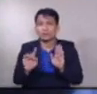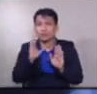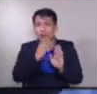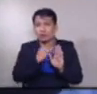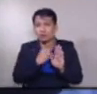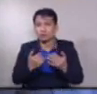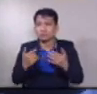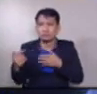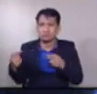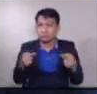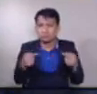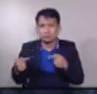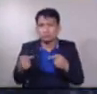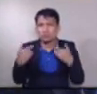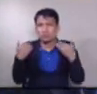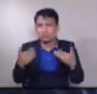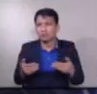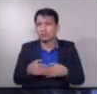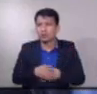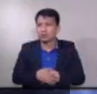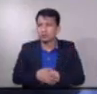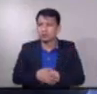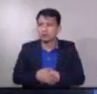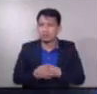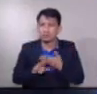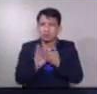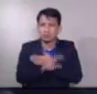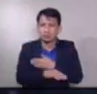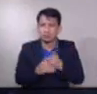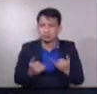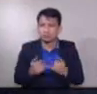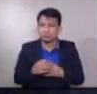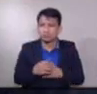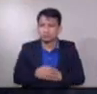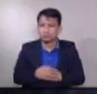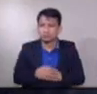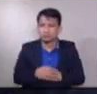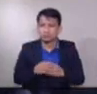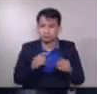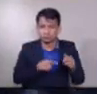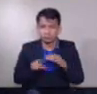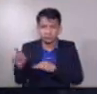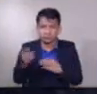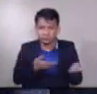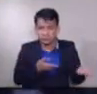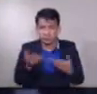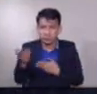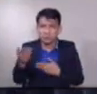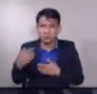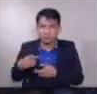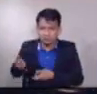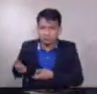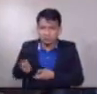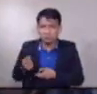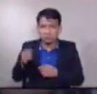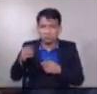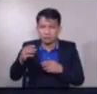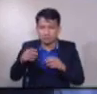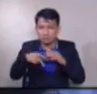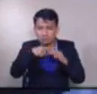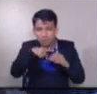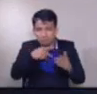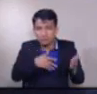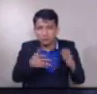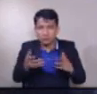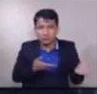war, after a certain commotion, pagbalik namin, alam naman naman, bababakwit kami, dala namin aming mga baboy, mga kabataan. Pagbalik